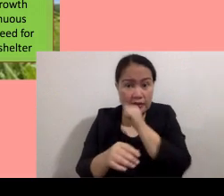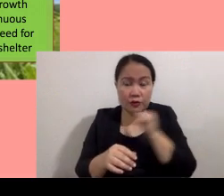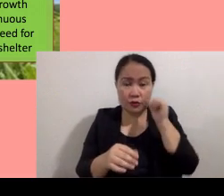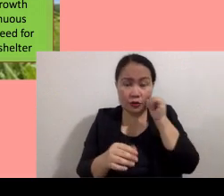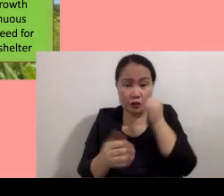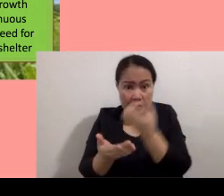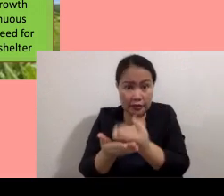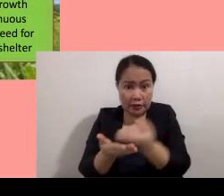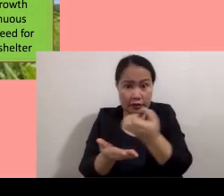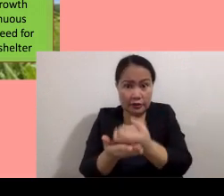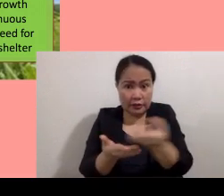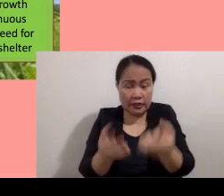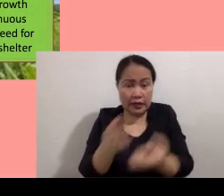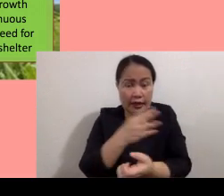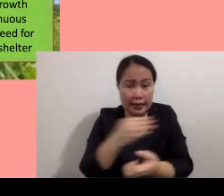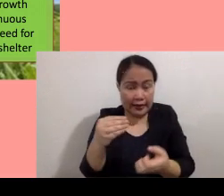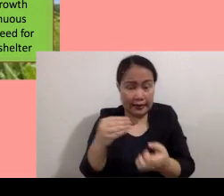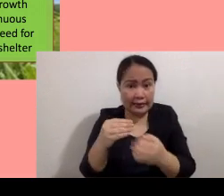agrikultura,